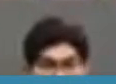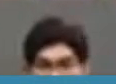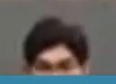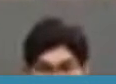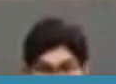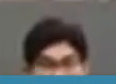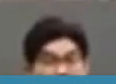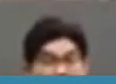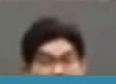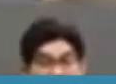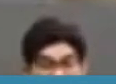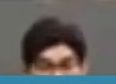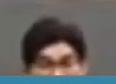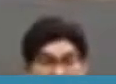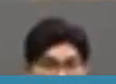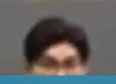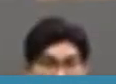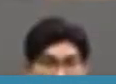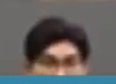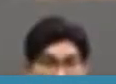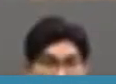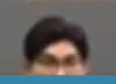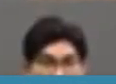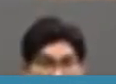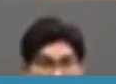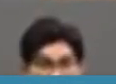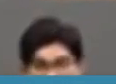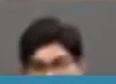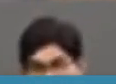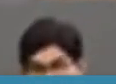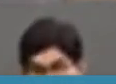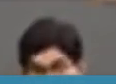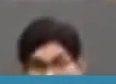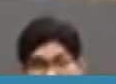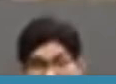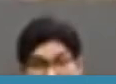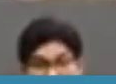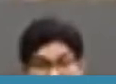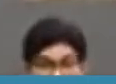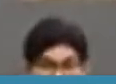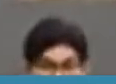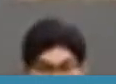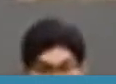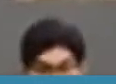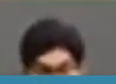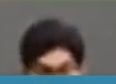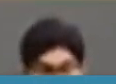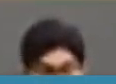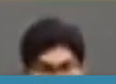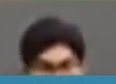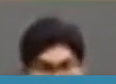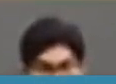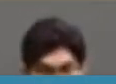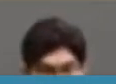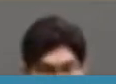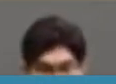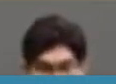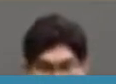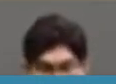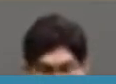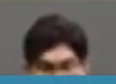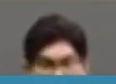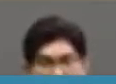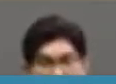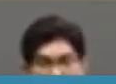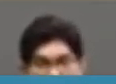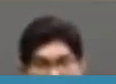วันนี้นายแสวงบุญมีเลขาธิการคณะกรรมการการเลือกตั้งเป็นประธานพิธีเปิดโครงการปฏิรูปการเมืองสุจริตบนฐานของการ